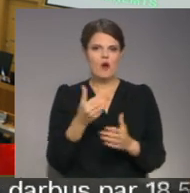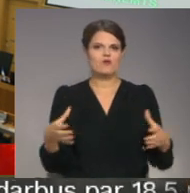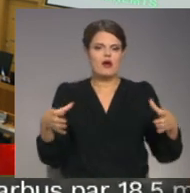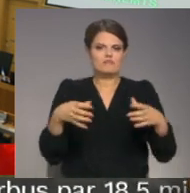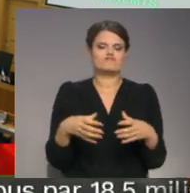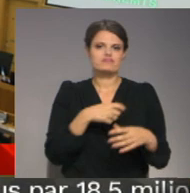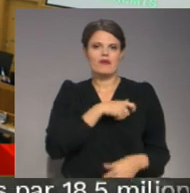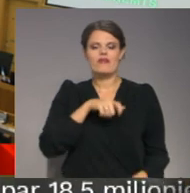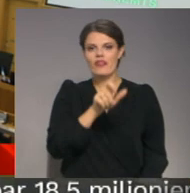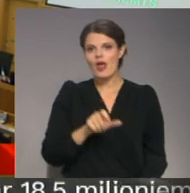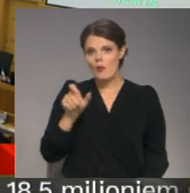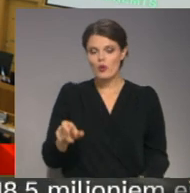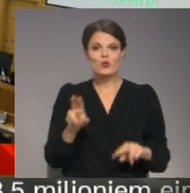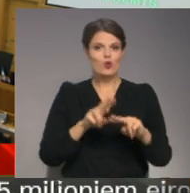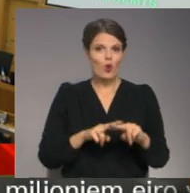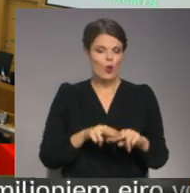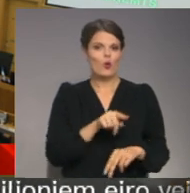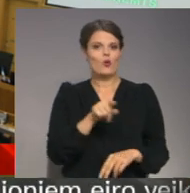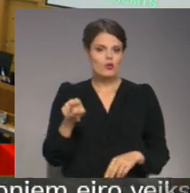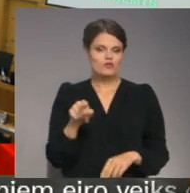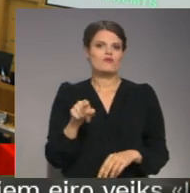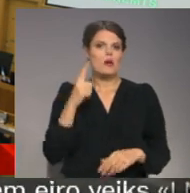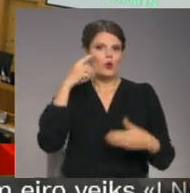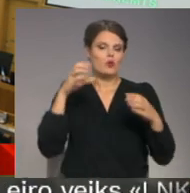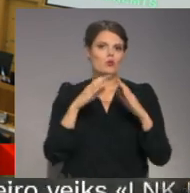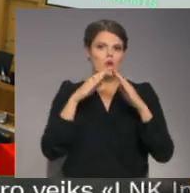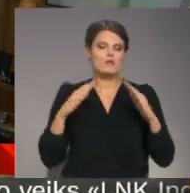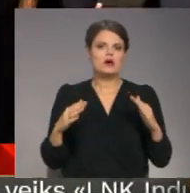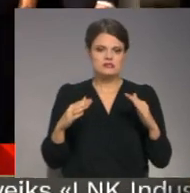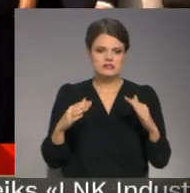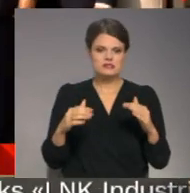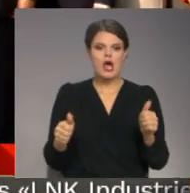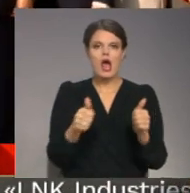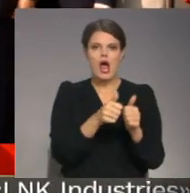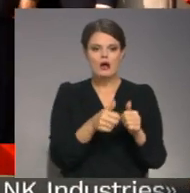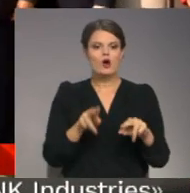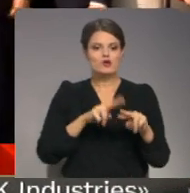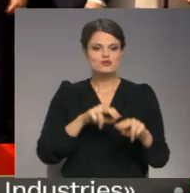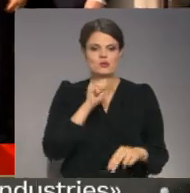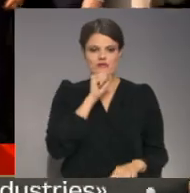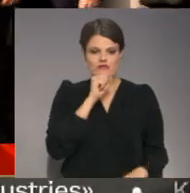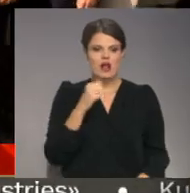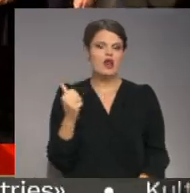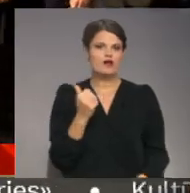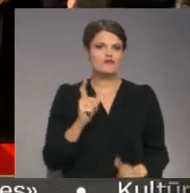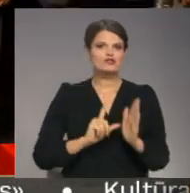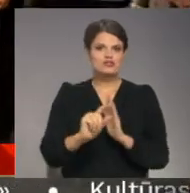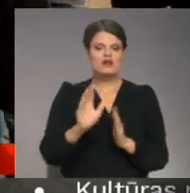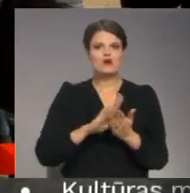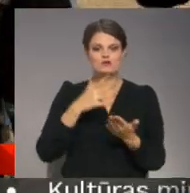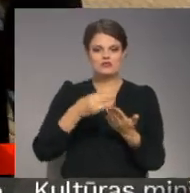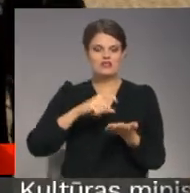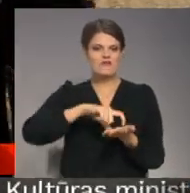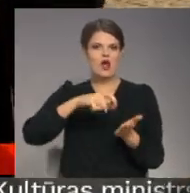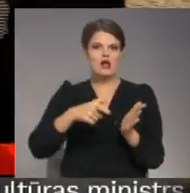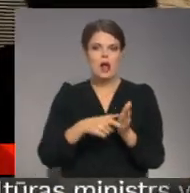sasaukuma domas deputātiem pie Rācina Mēkas. Pēc tam arī Mārtiņš Staķis devās uz savu kabinetu, tagad jau